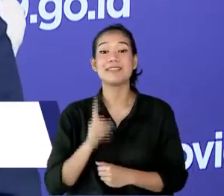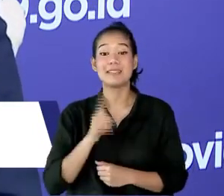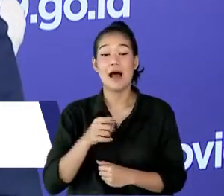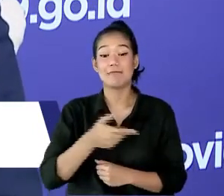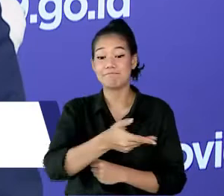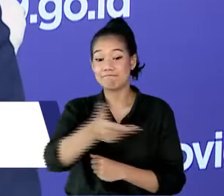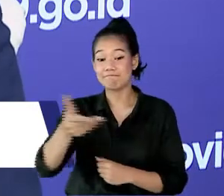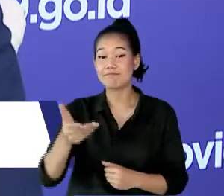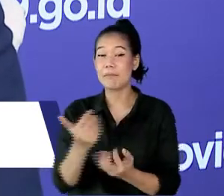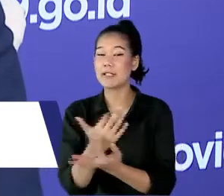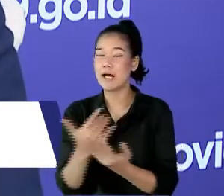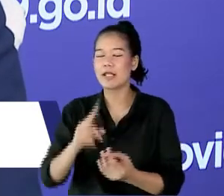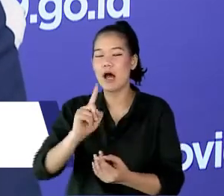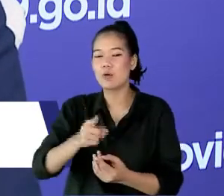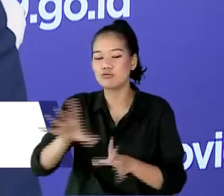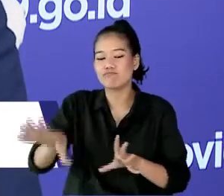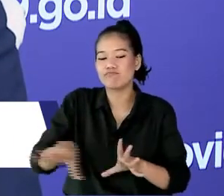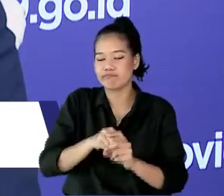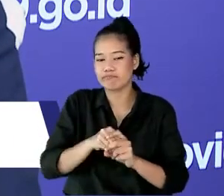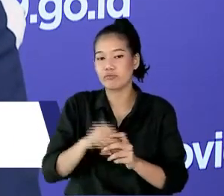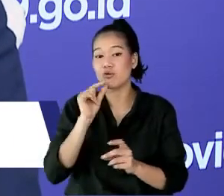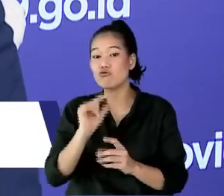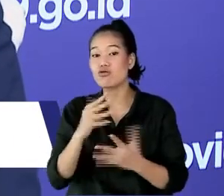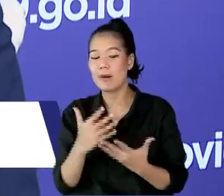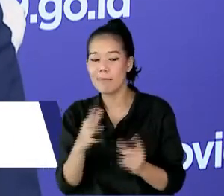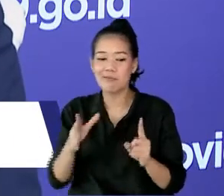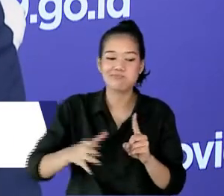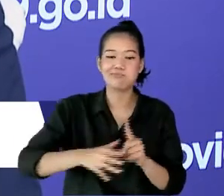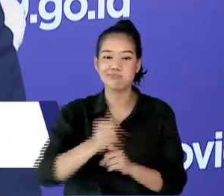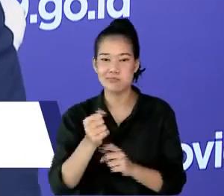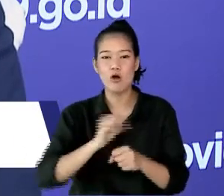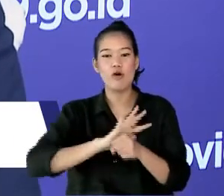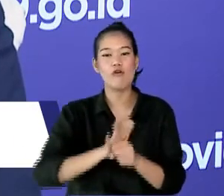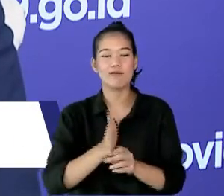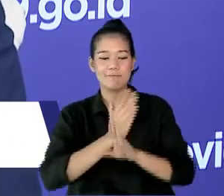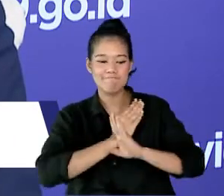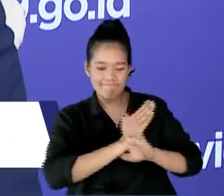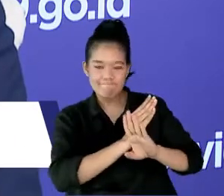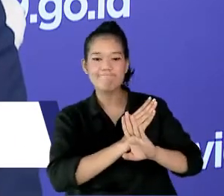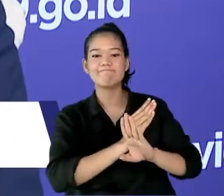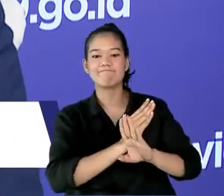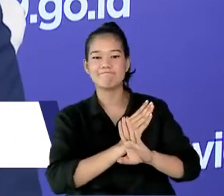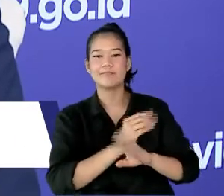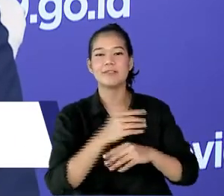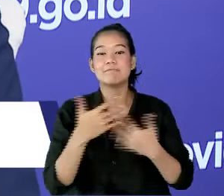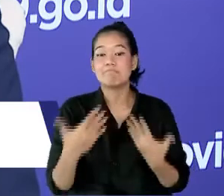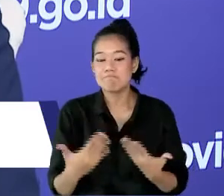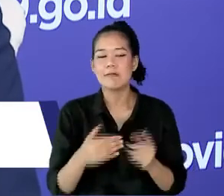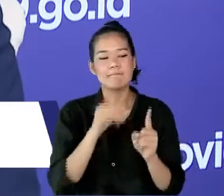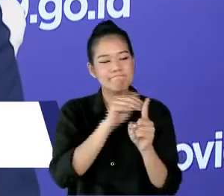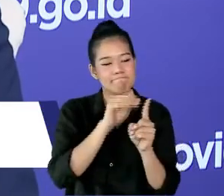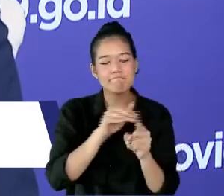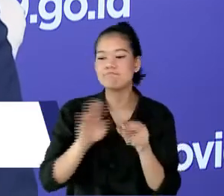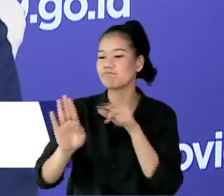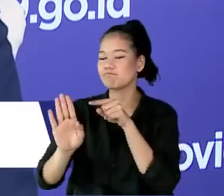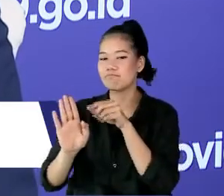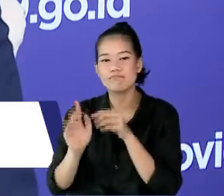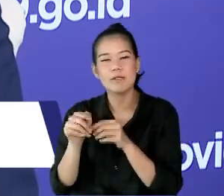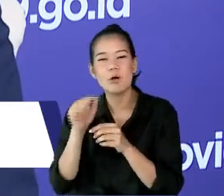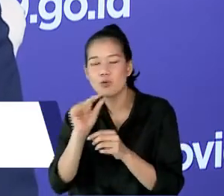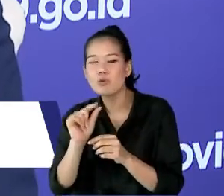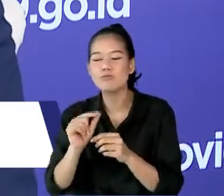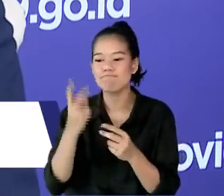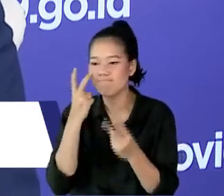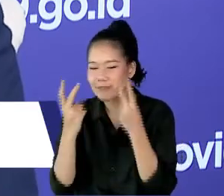Saatnya seluruh elemen masyarakat ambil bagian dalam keberhasilan penanganan COVID-19 di tanah air dengan saling mengingatkan, menjaga,